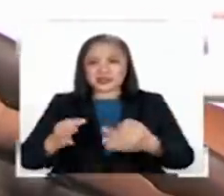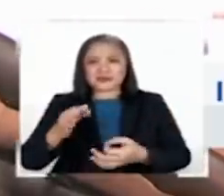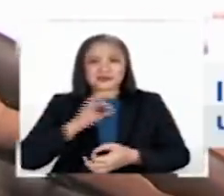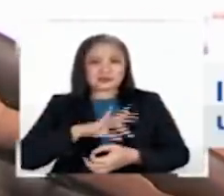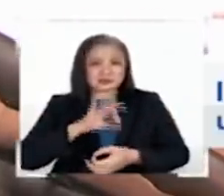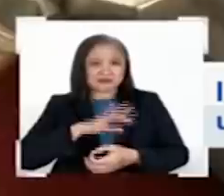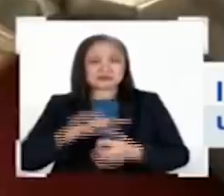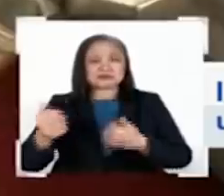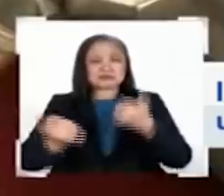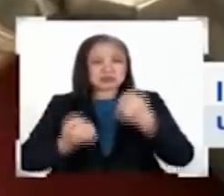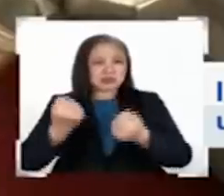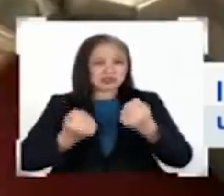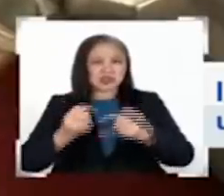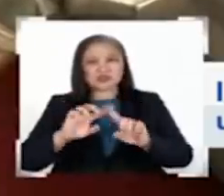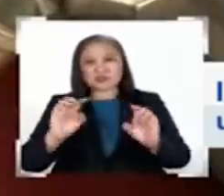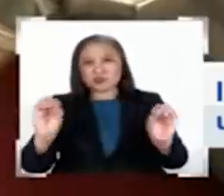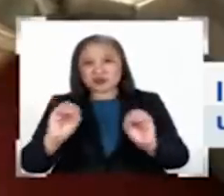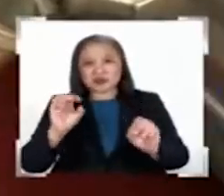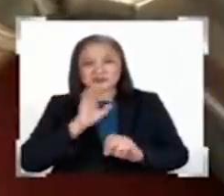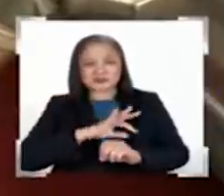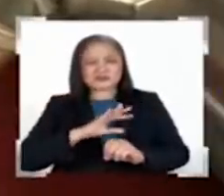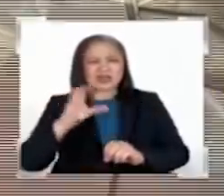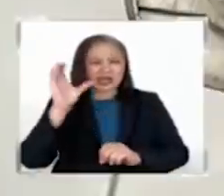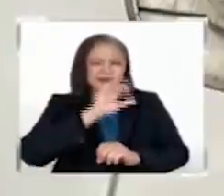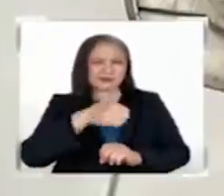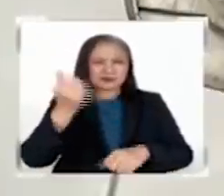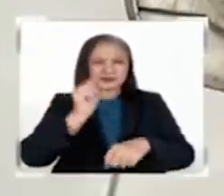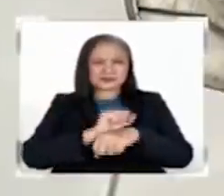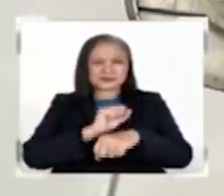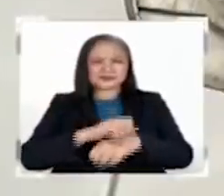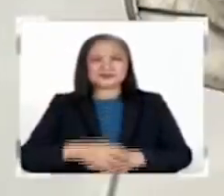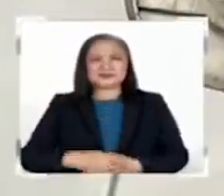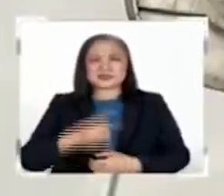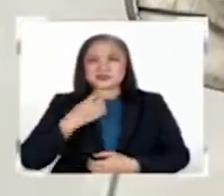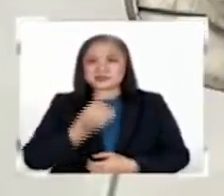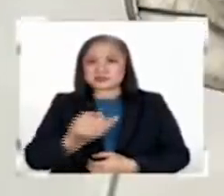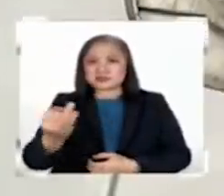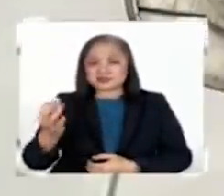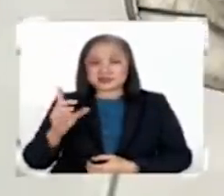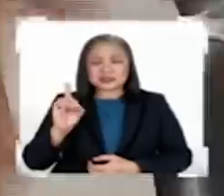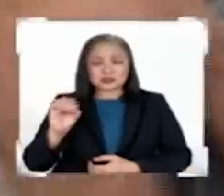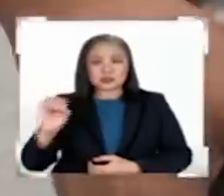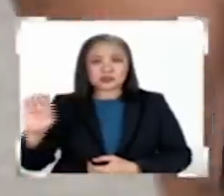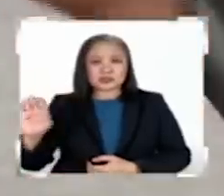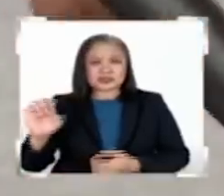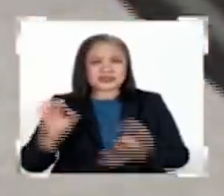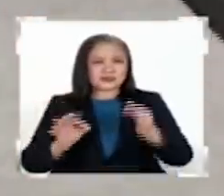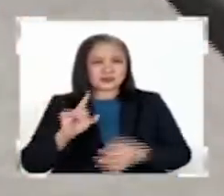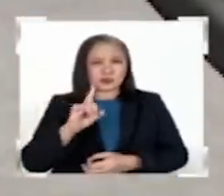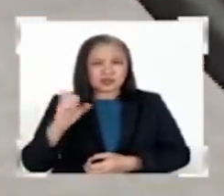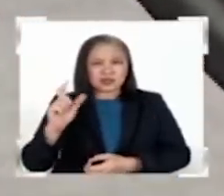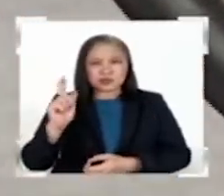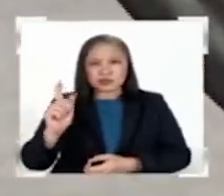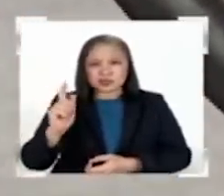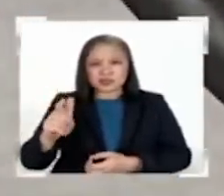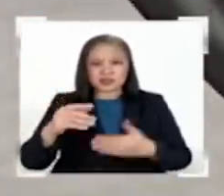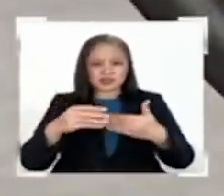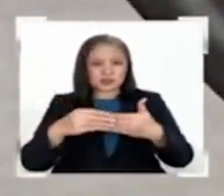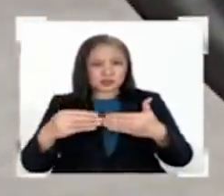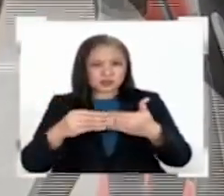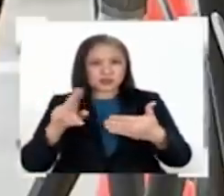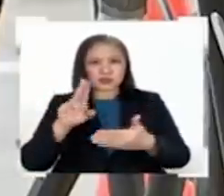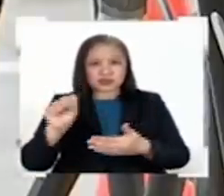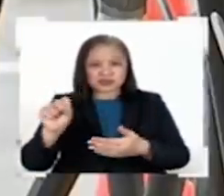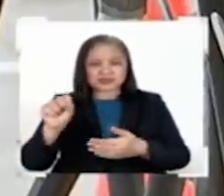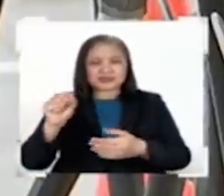kami ng trabaho. Sa kwenta ng Energy Department, kapag naging $120 per barrel na ang krudo sa international